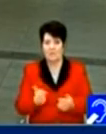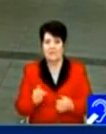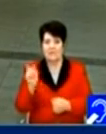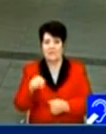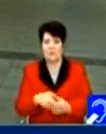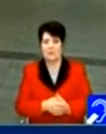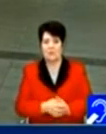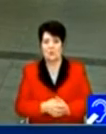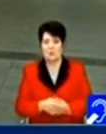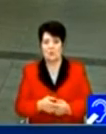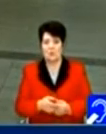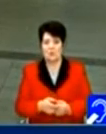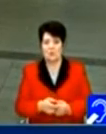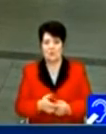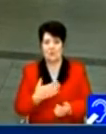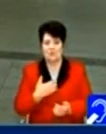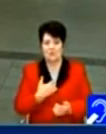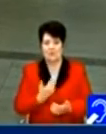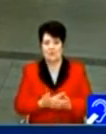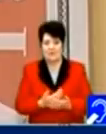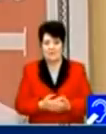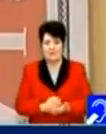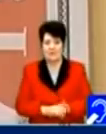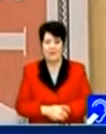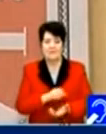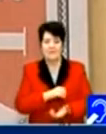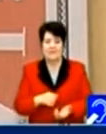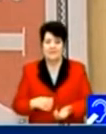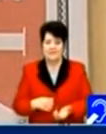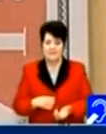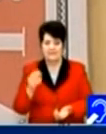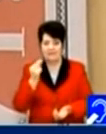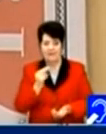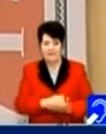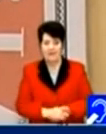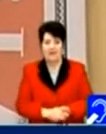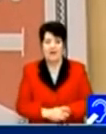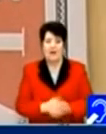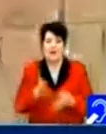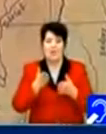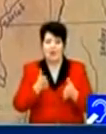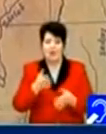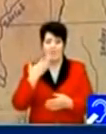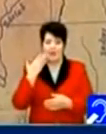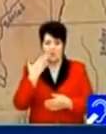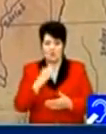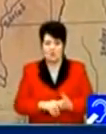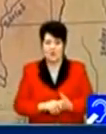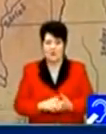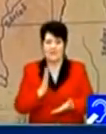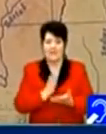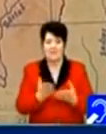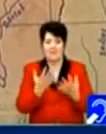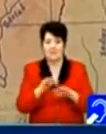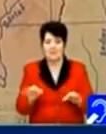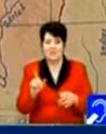pentru mine, de exemplu, ca tânăr cercetător. Este o cale sau o modalitate mai ușoară de a avea acces la